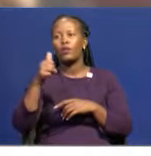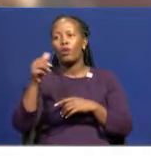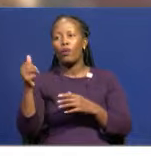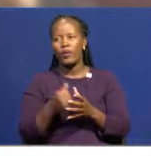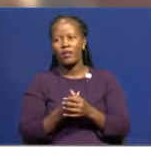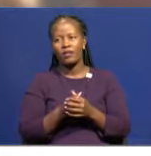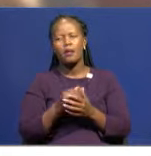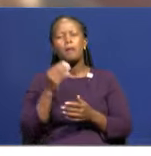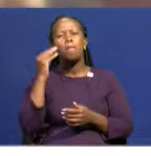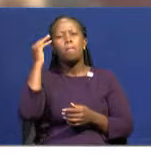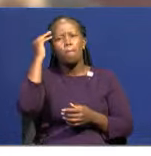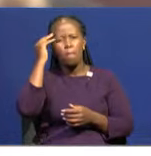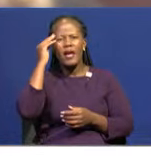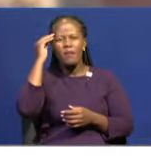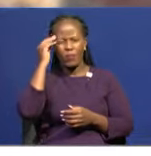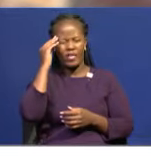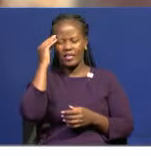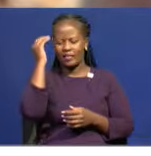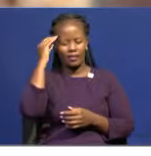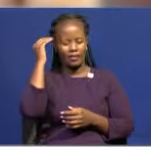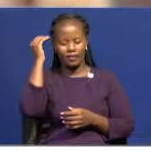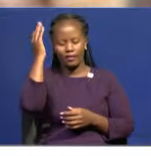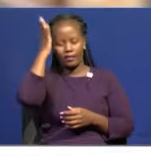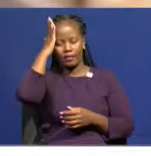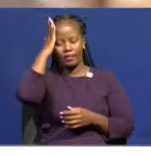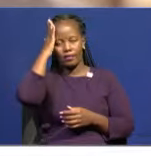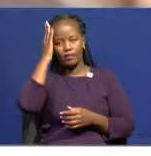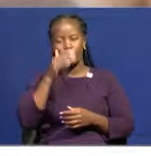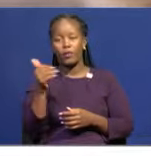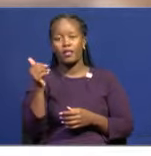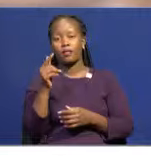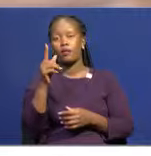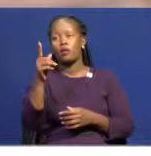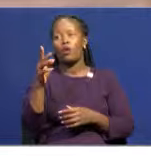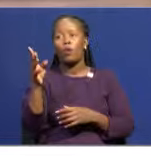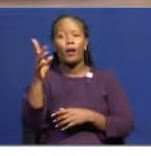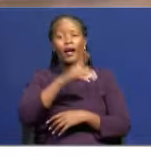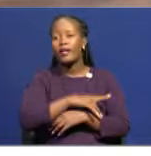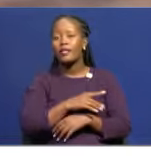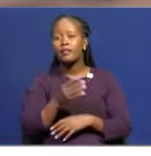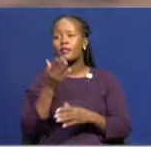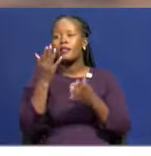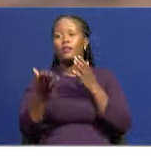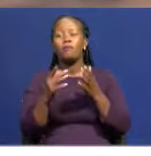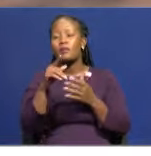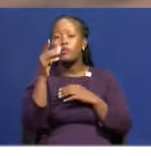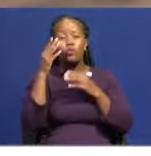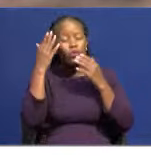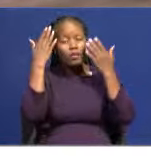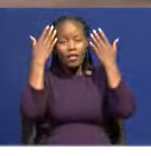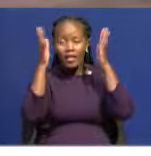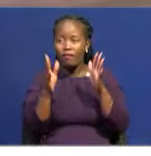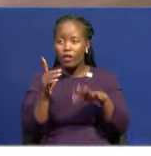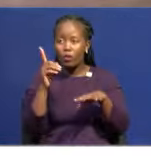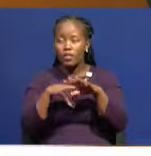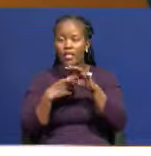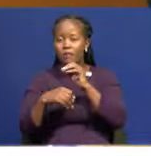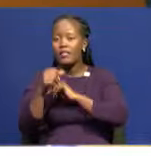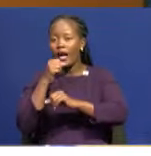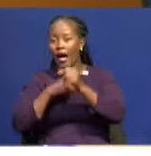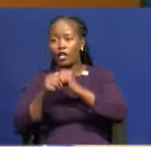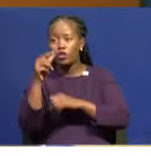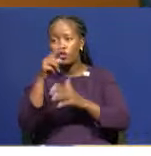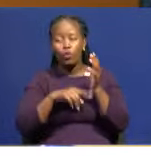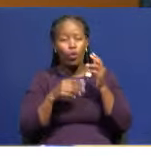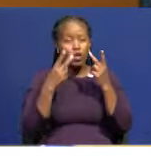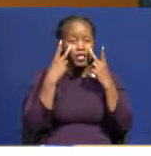Kumbukumbu tu, aweka. Siku moja, hamtaelewa, akiatenda yale, aliyaona. Manake,